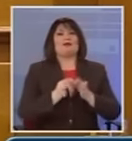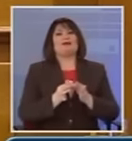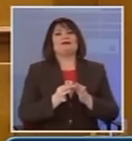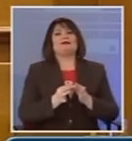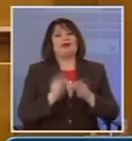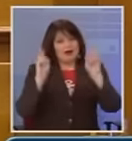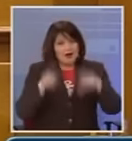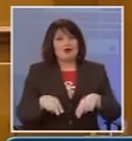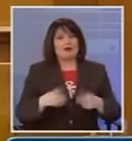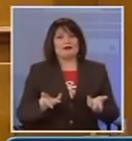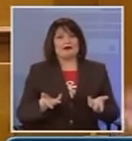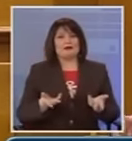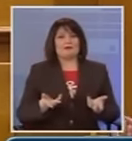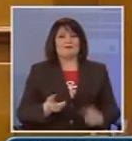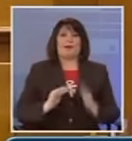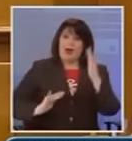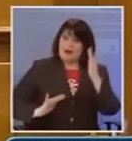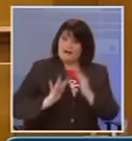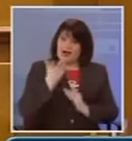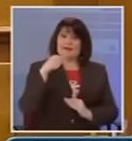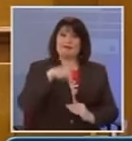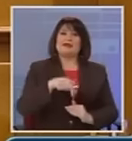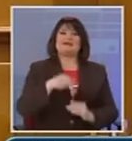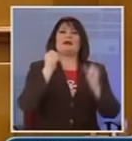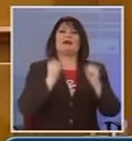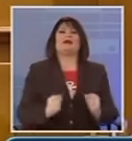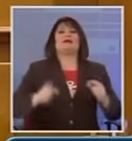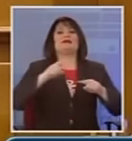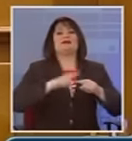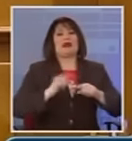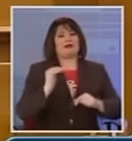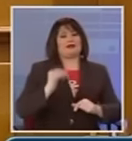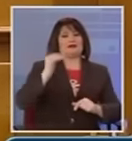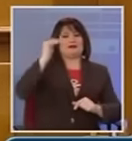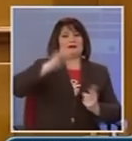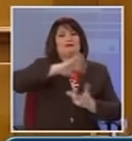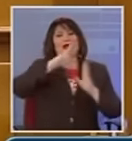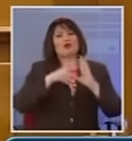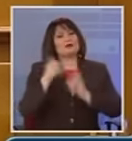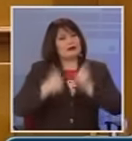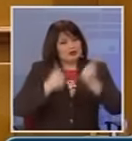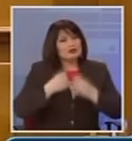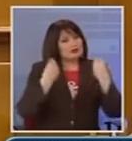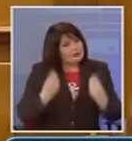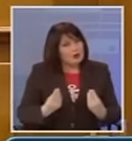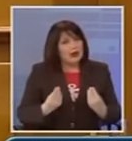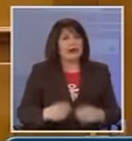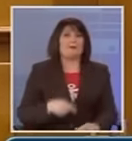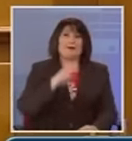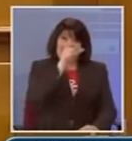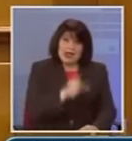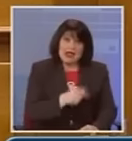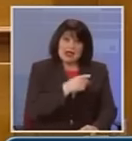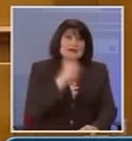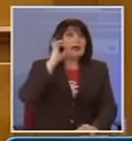το αναγνώρισαν. Αναβάθμισαν γι' αυτό το λόγο τη θέση της Ελλάδας στην κατάταξη την παγκόσμια της ανταγωνιστικότητας. Και εσείς δεν